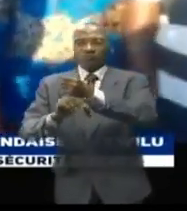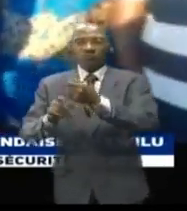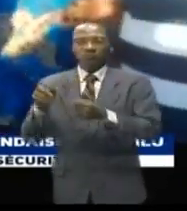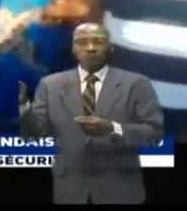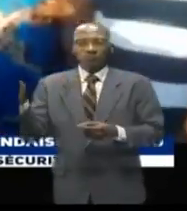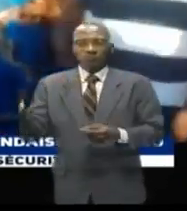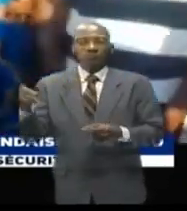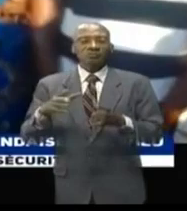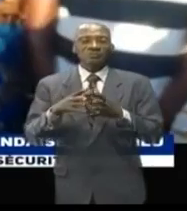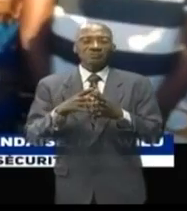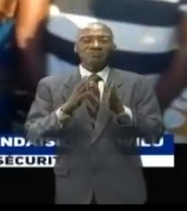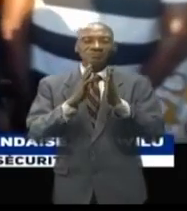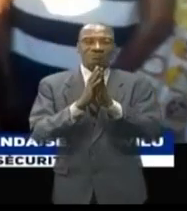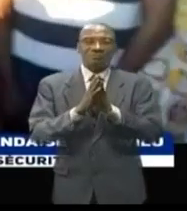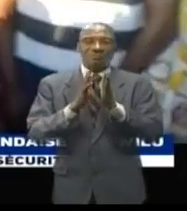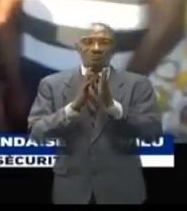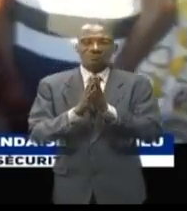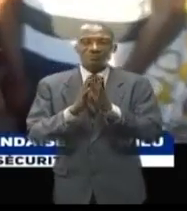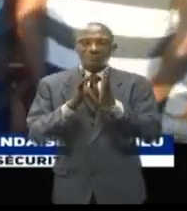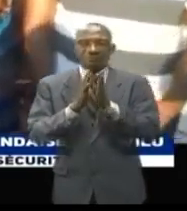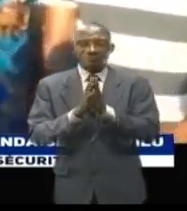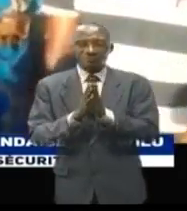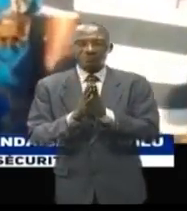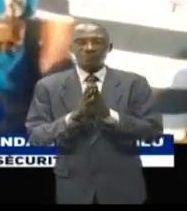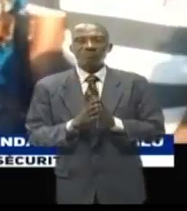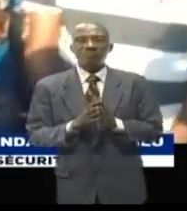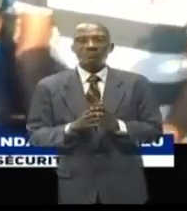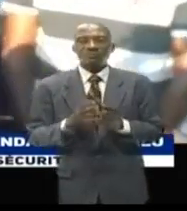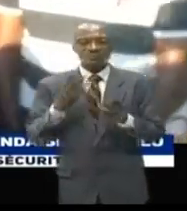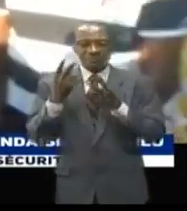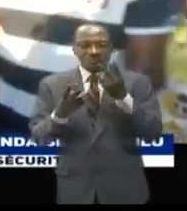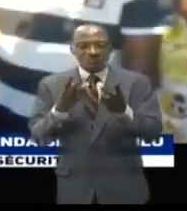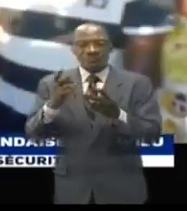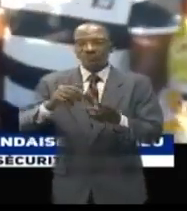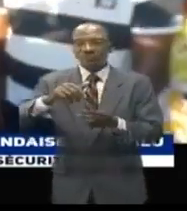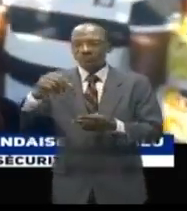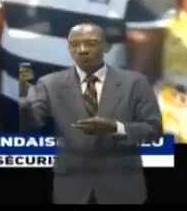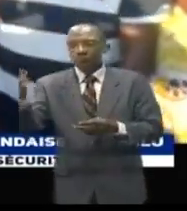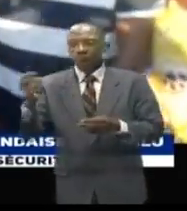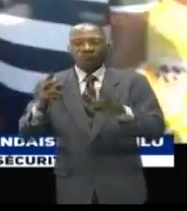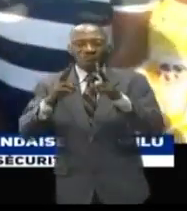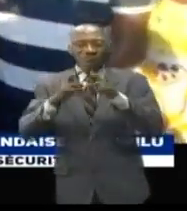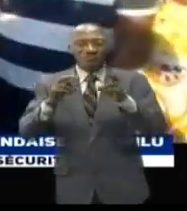il s'est rendu si ça va